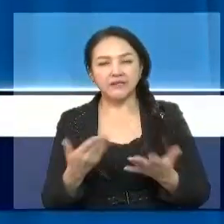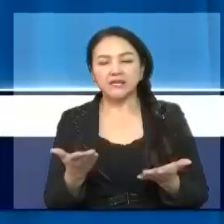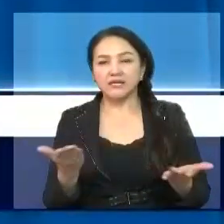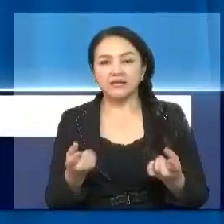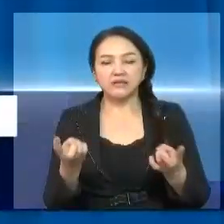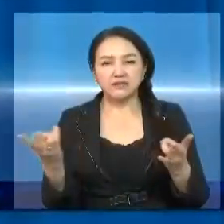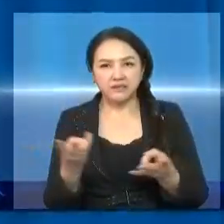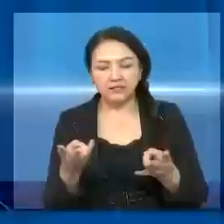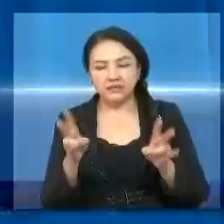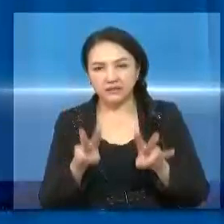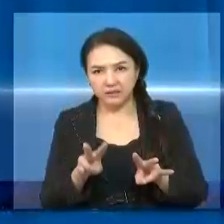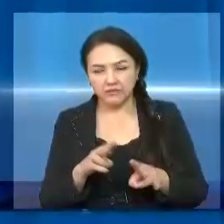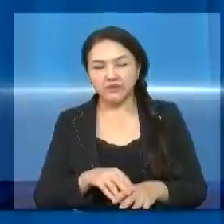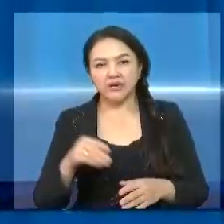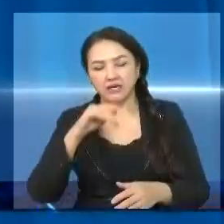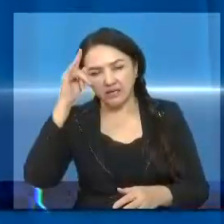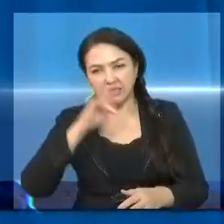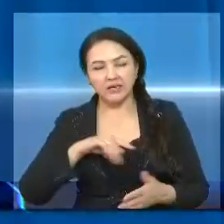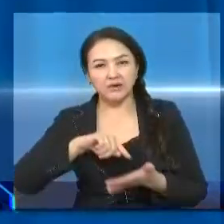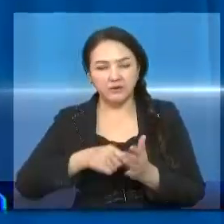эци Стан поставят точку в данном вопросе